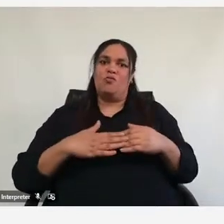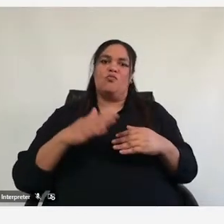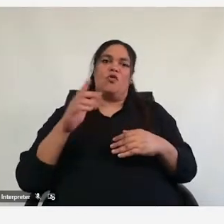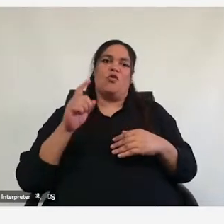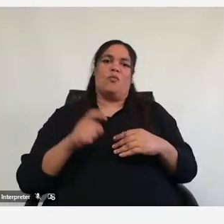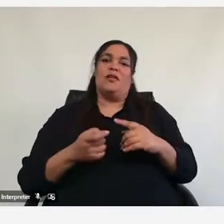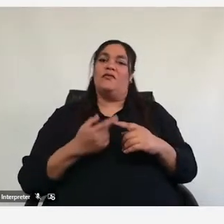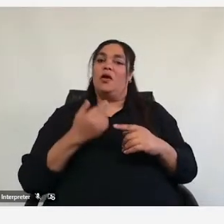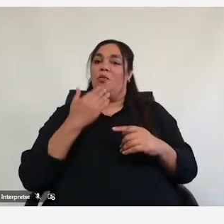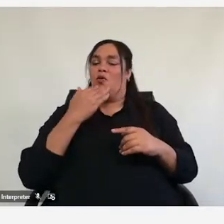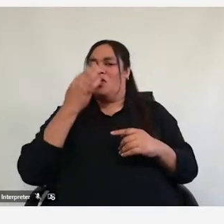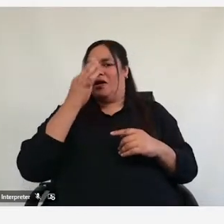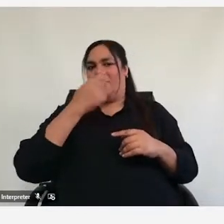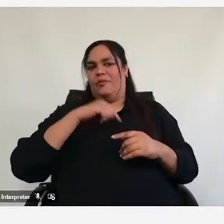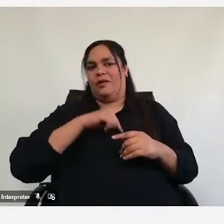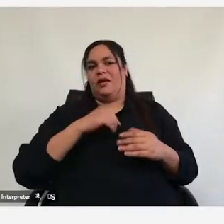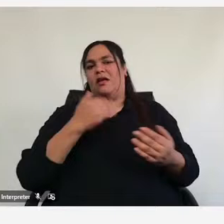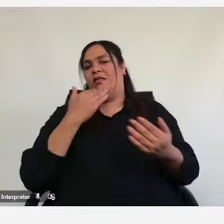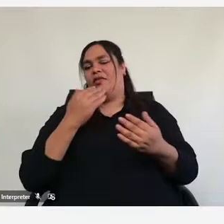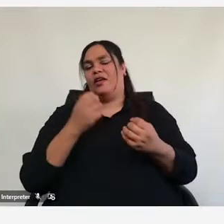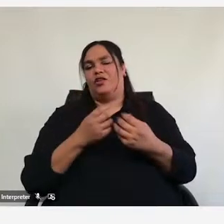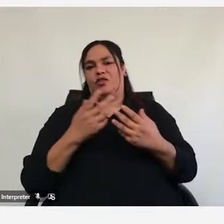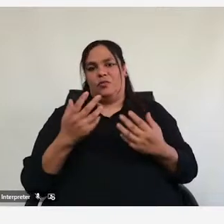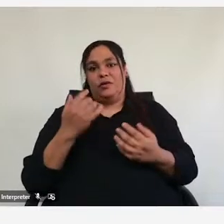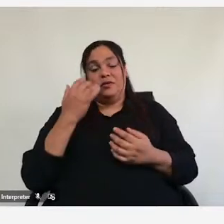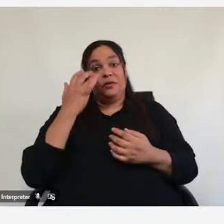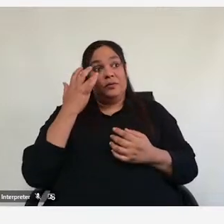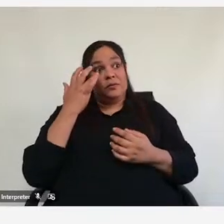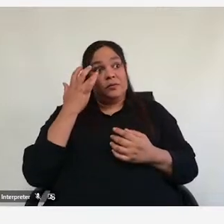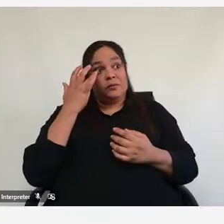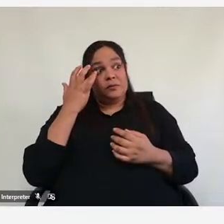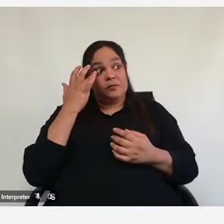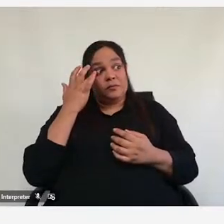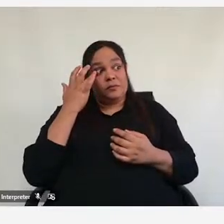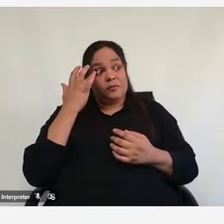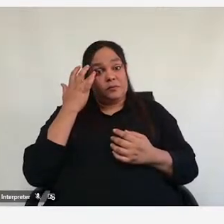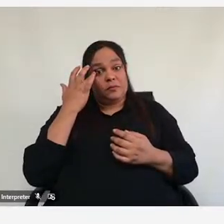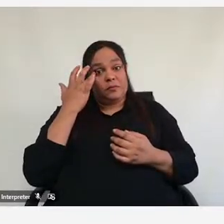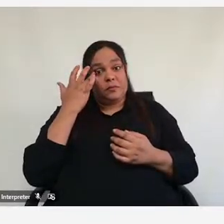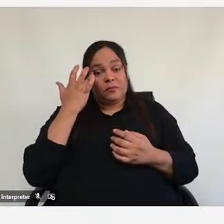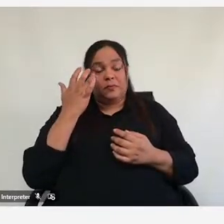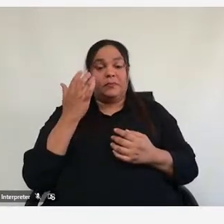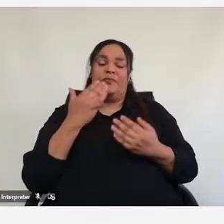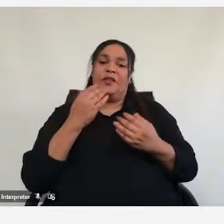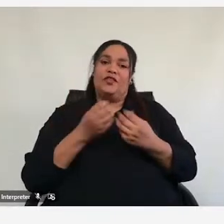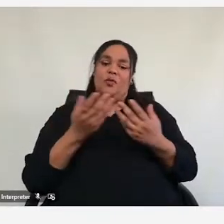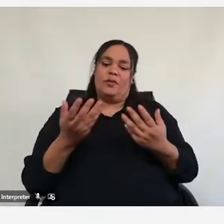from our government. I thank you very much, Honorable Deputy Speaker. Thank you so